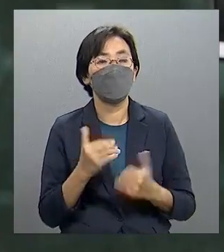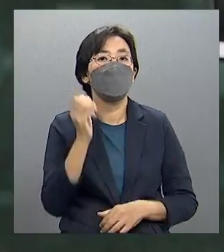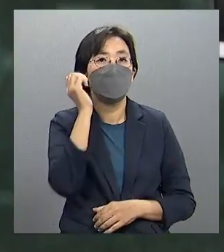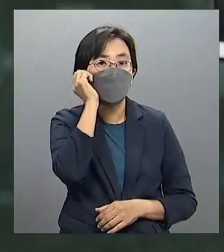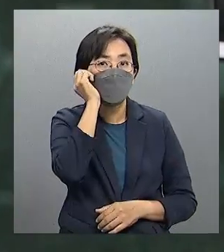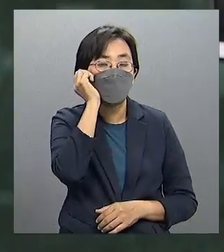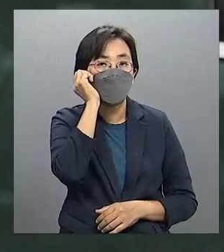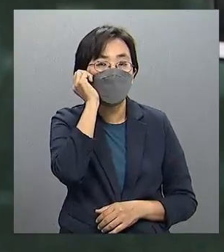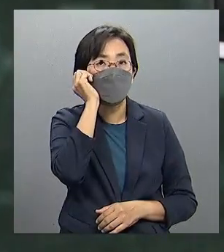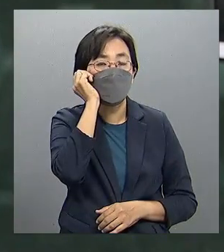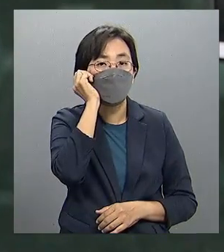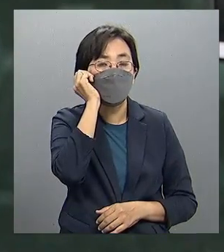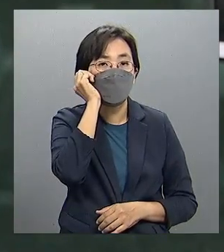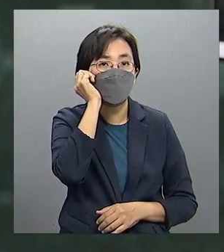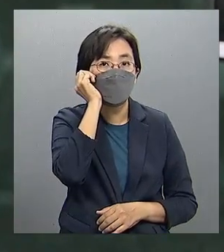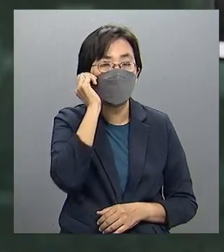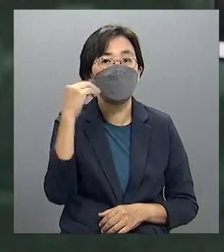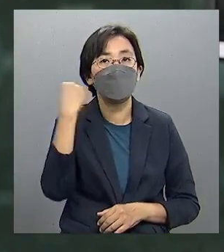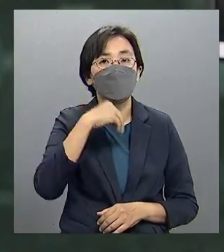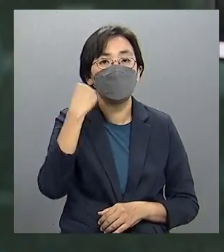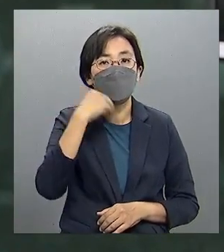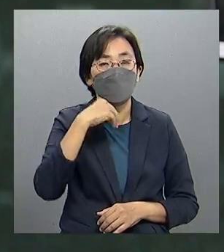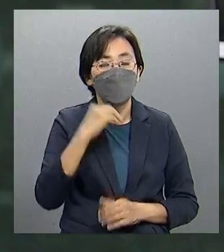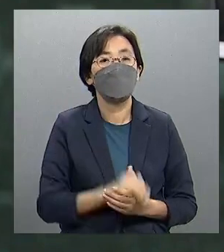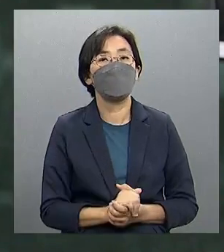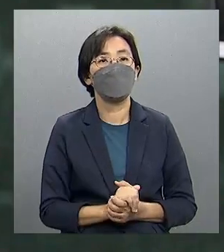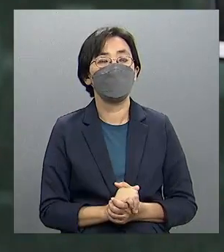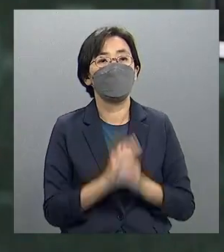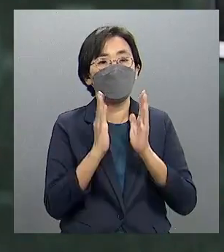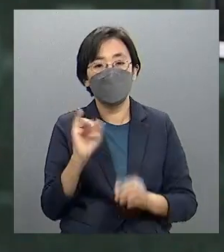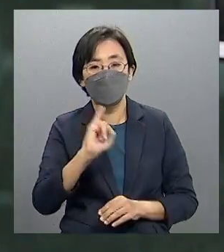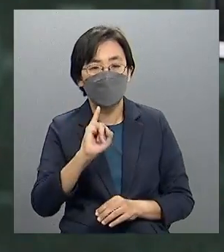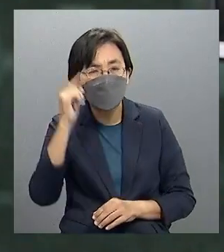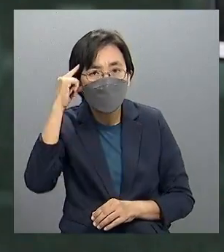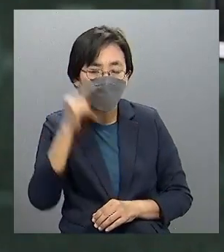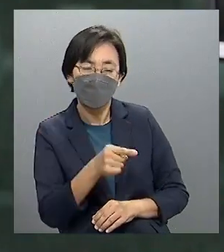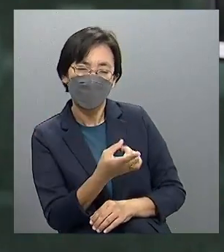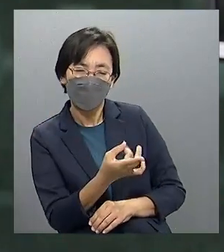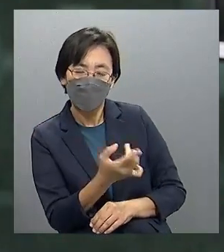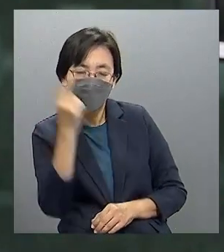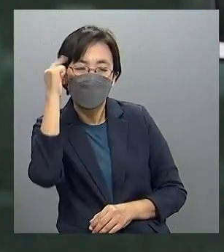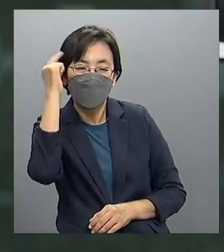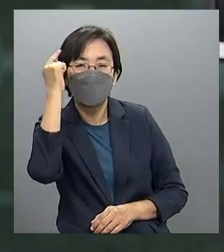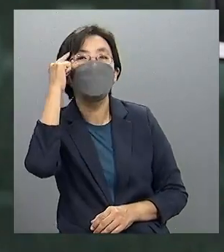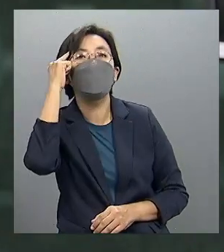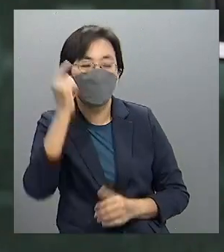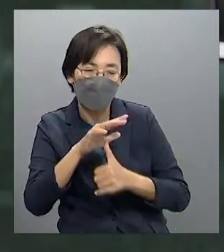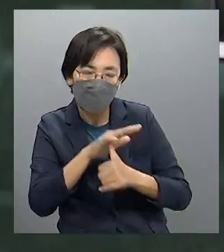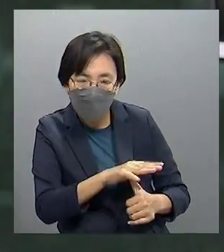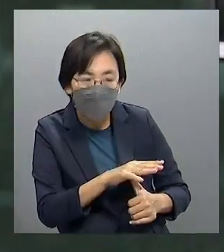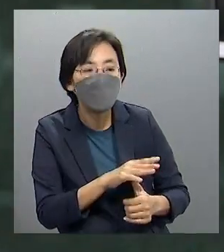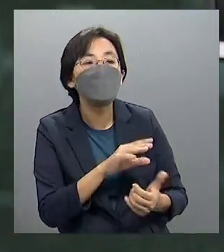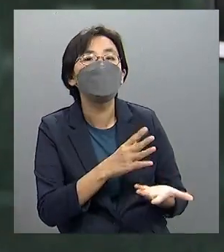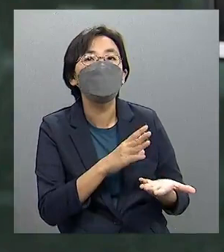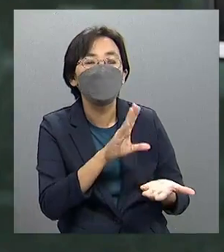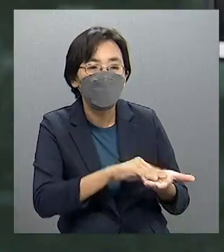ใกล้ตัวและต้องใช้ทุกวันนะครับดังนั้นมิจฉาชีพนั้นเนี่ยก็หาช่องว่างจากสิ่งนี้แหละครับที่จะมาเอาเปรียบแล้วก็ทำให้เรานั้นเป็นผู้เสียหายจากเหตุการณ์ที่เกิด